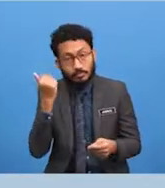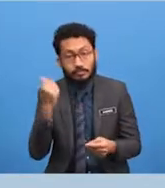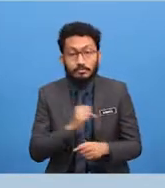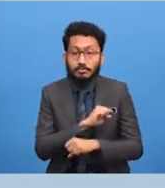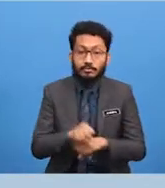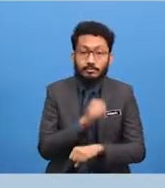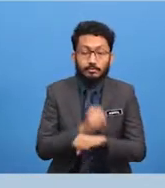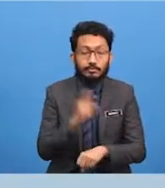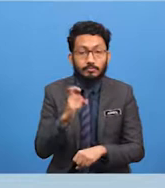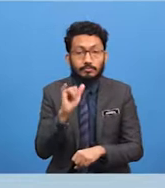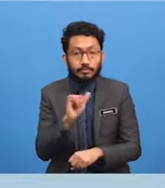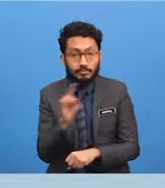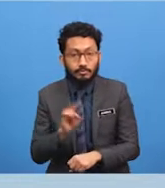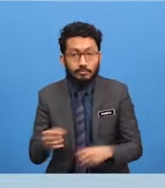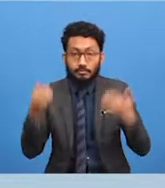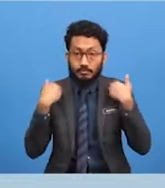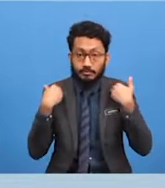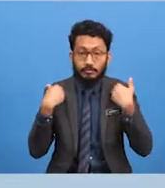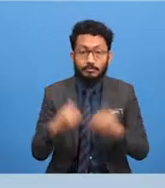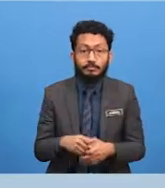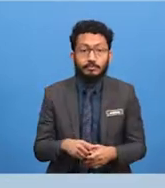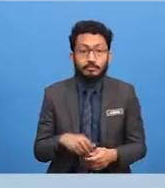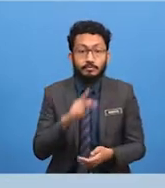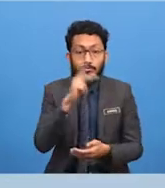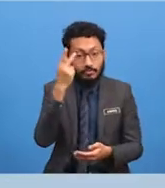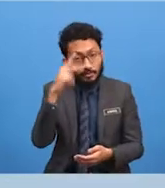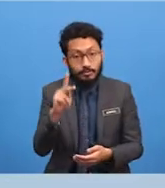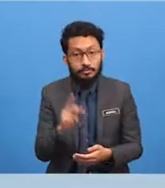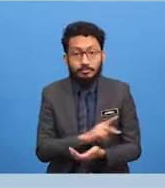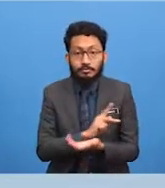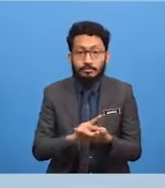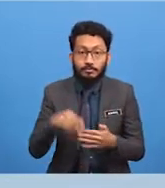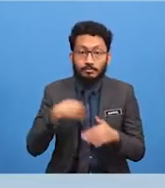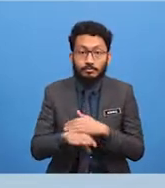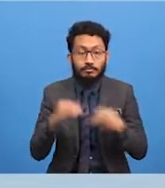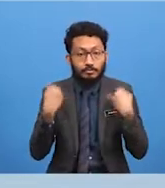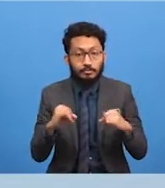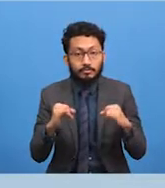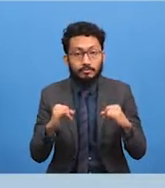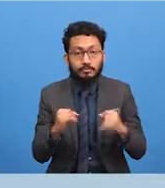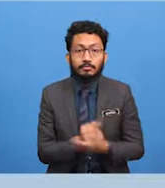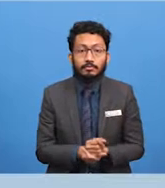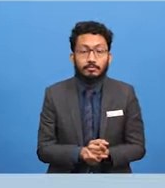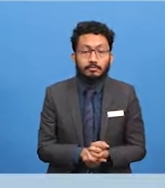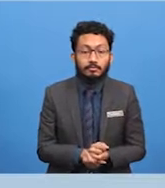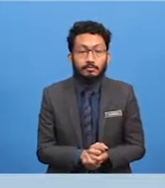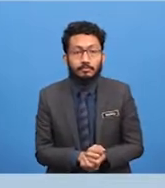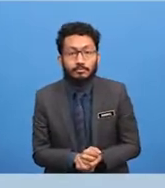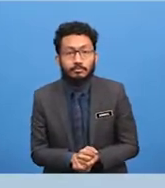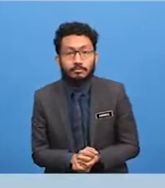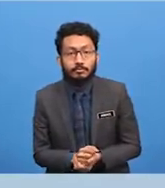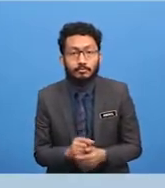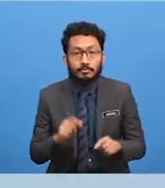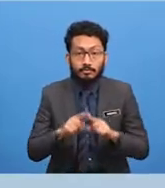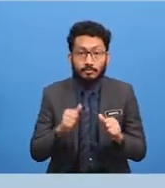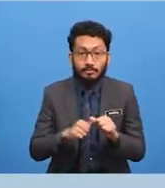XYZ mempunyai kepakaran dalam bahagian jualan dan kos yang terlibat adalah rendah. Peningkatan